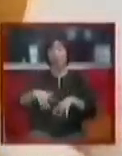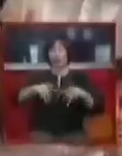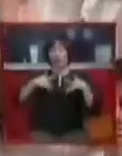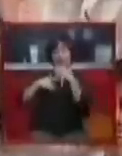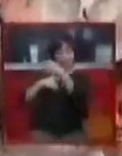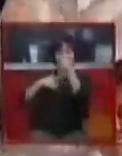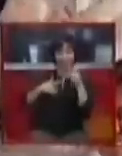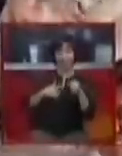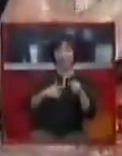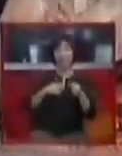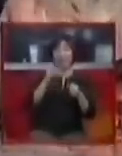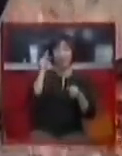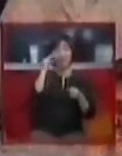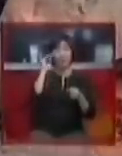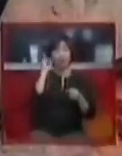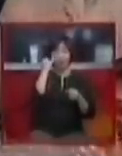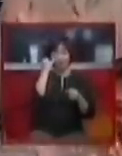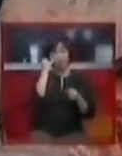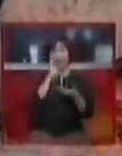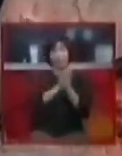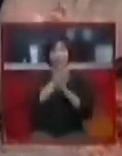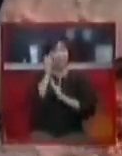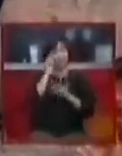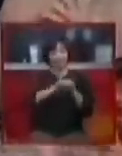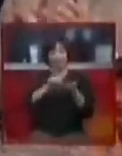our secretary.